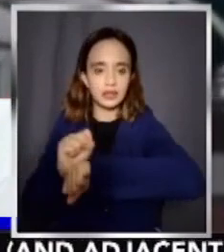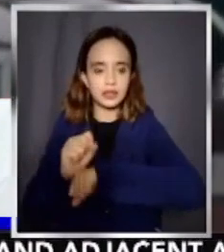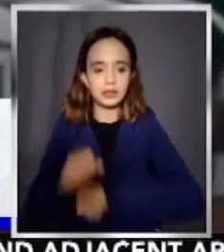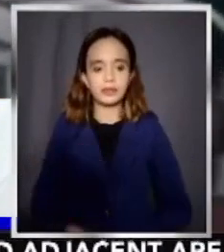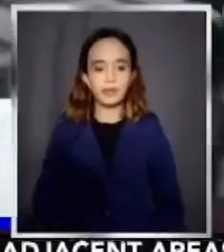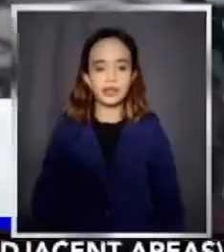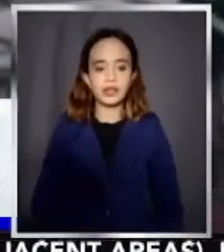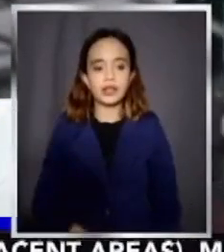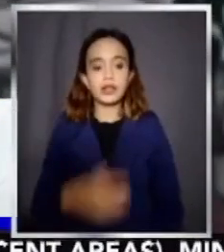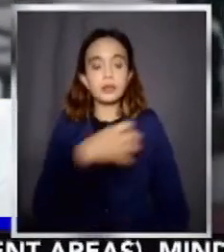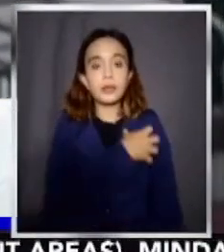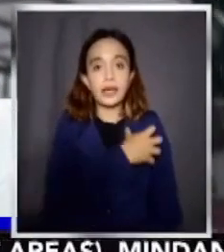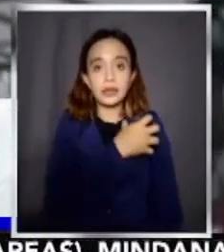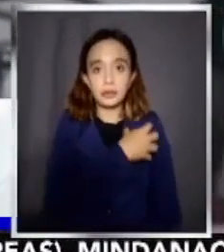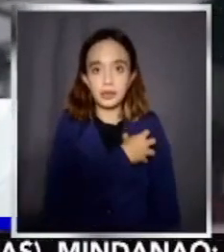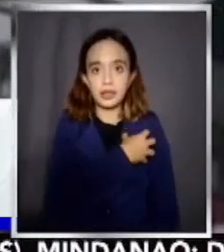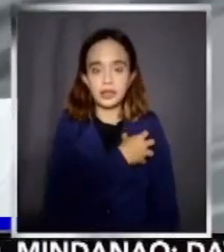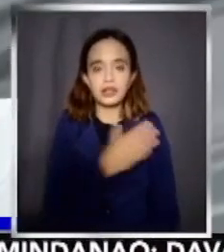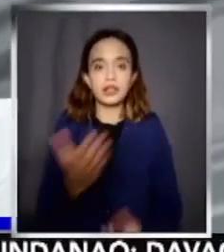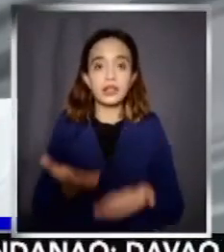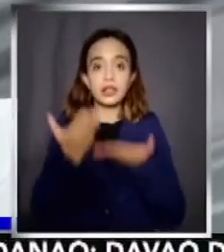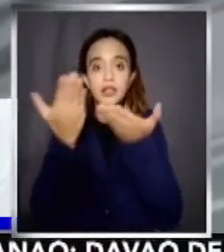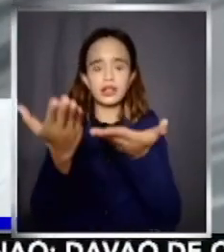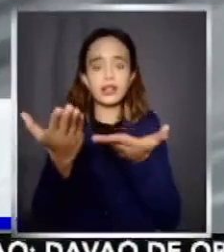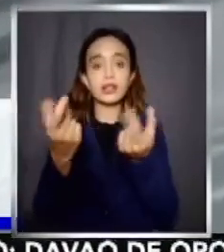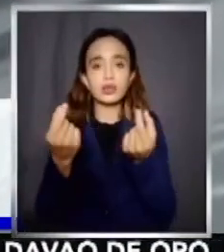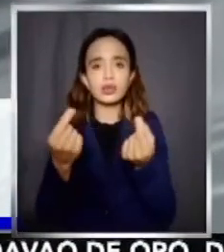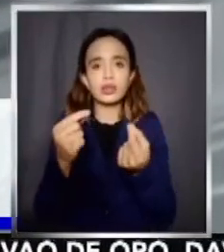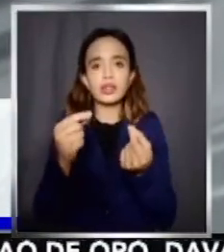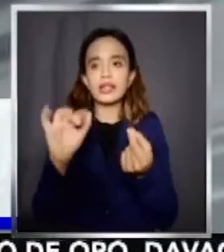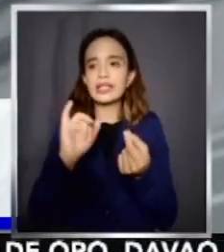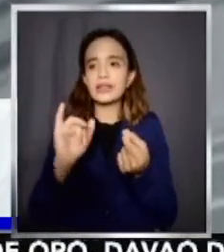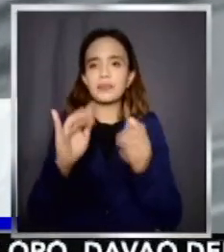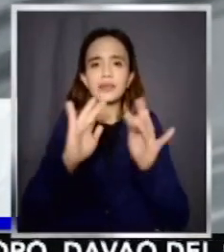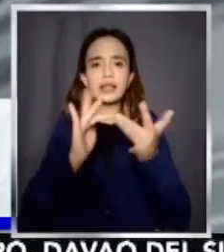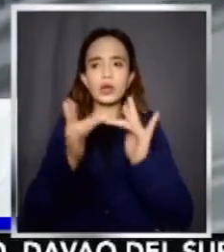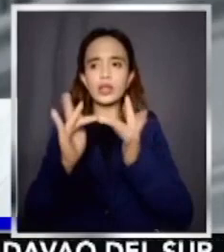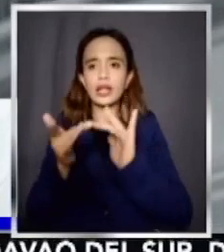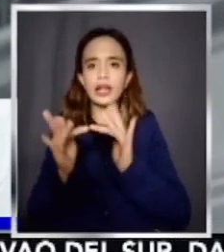ang pagkakaroon ng mga remote viewing areas sa ilang venue sa Bulacan,